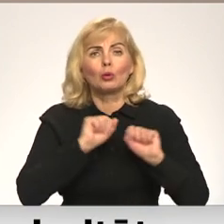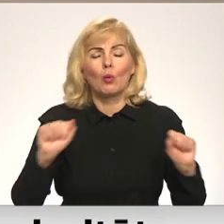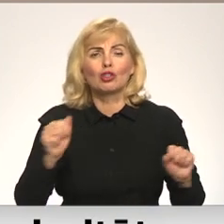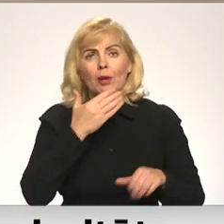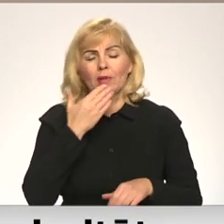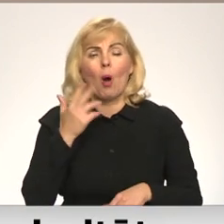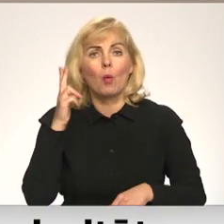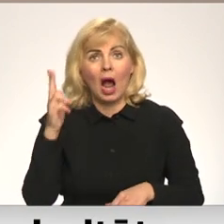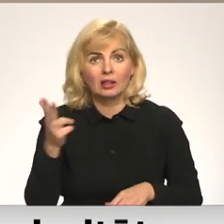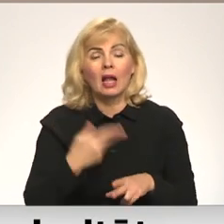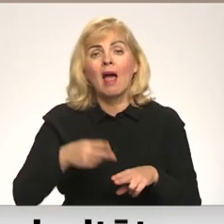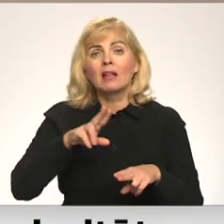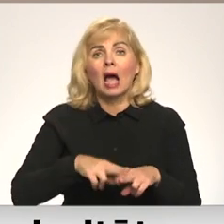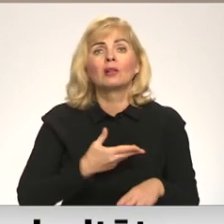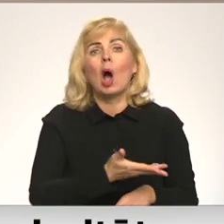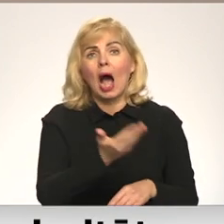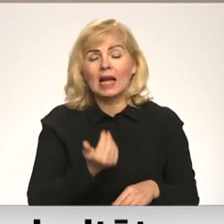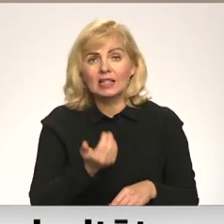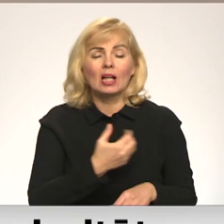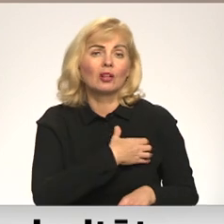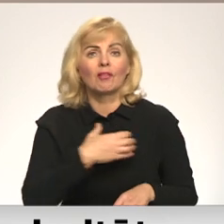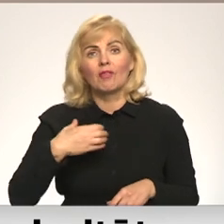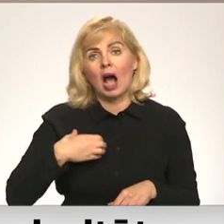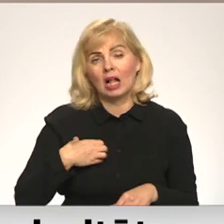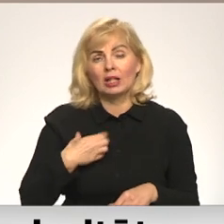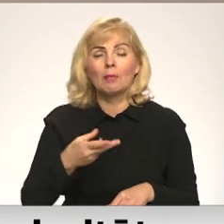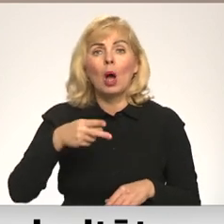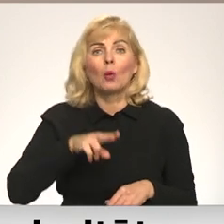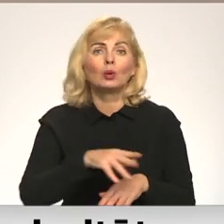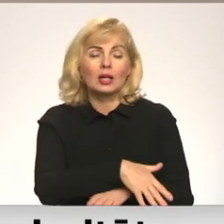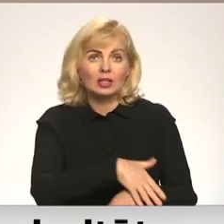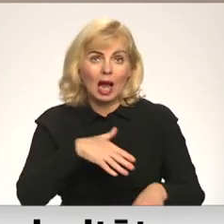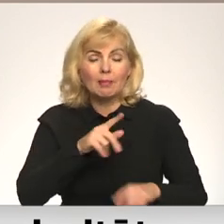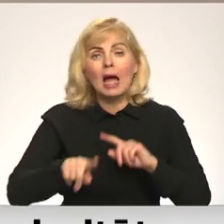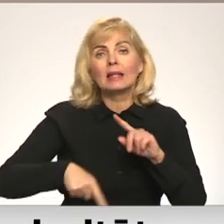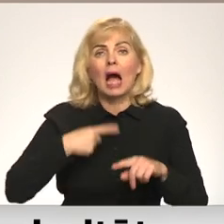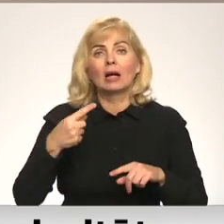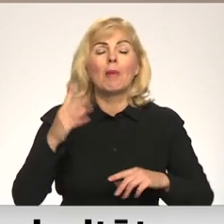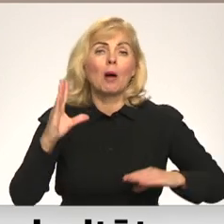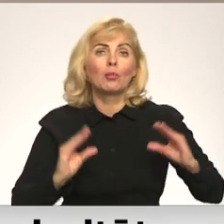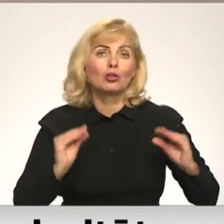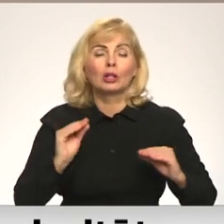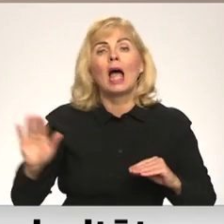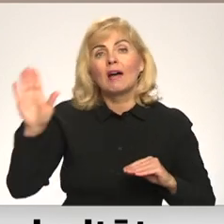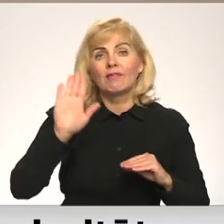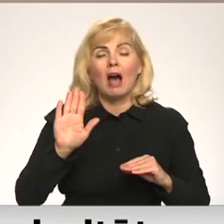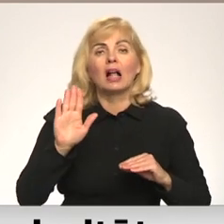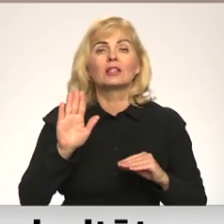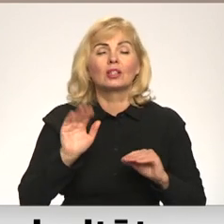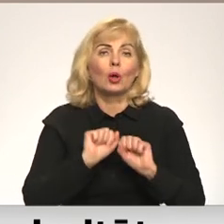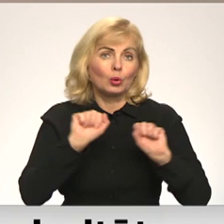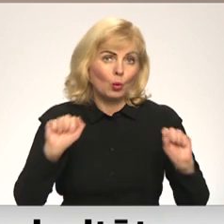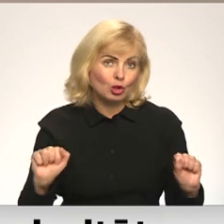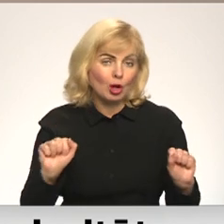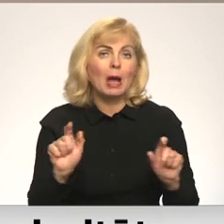garantēta. Tādēļ aicinu mūsu valdību un Saeimu nākamajā budžetā valsts drošībai,